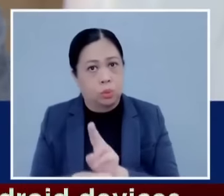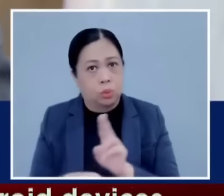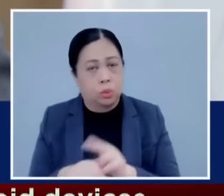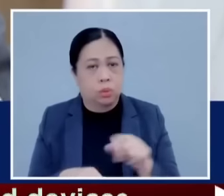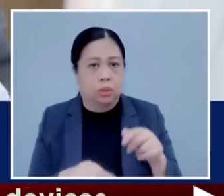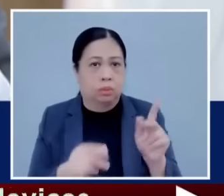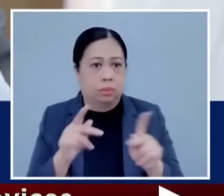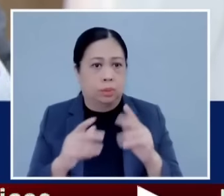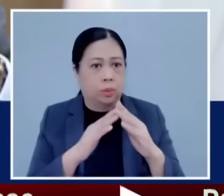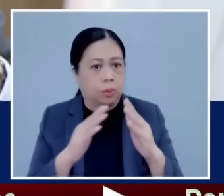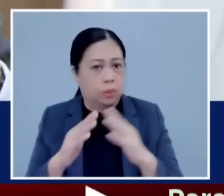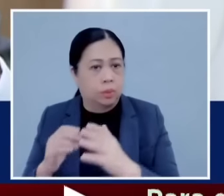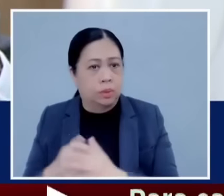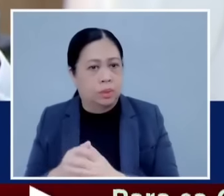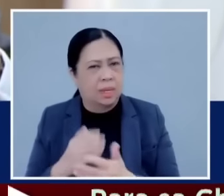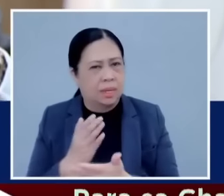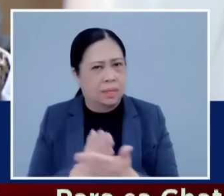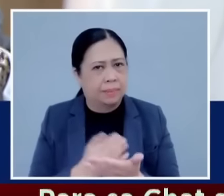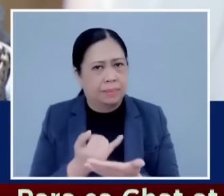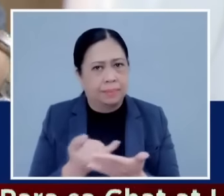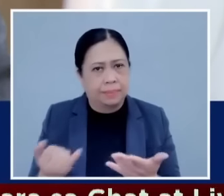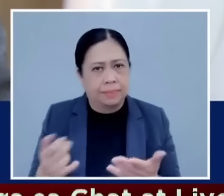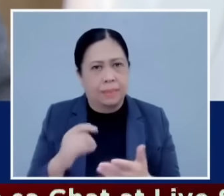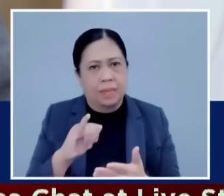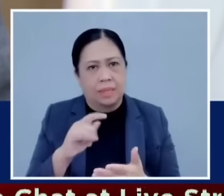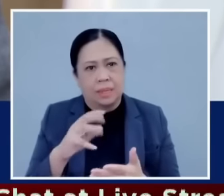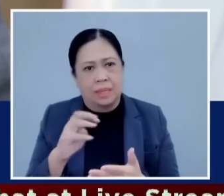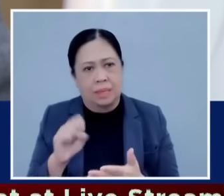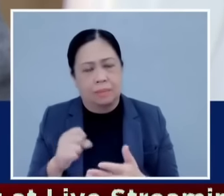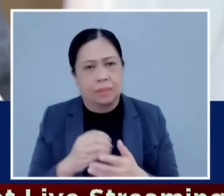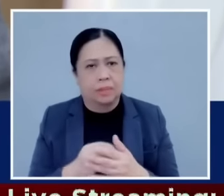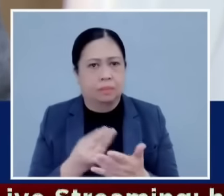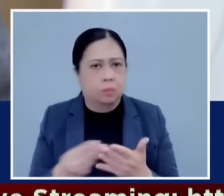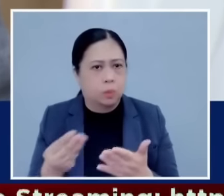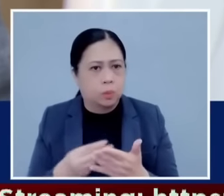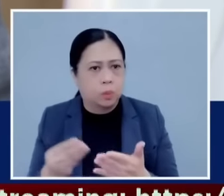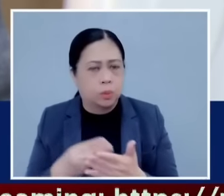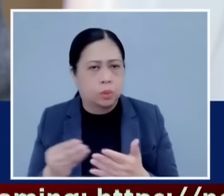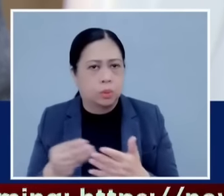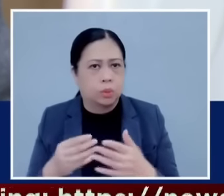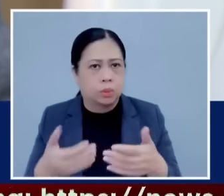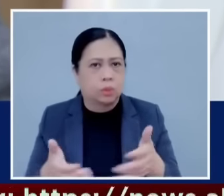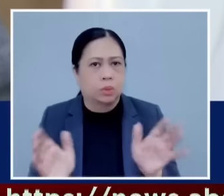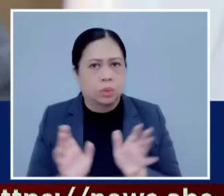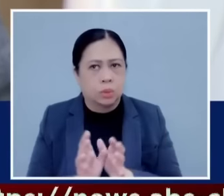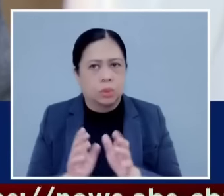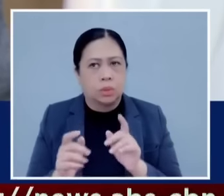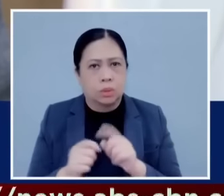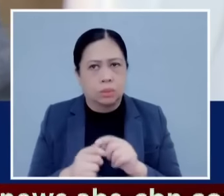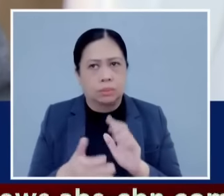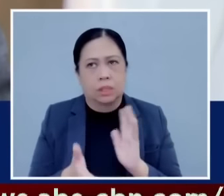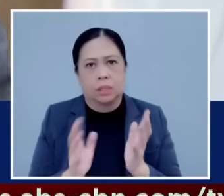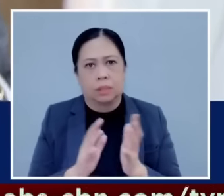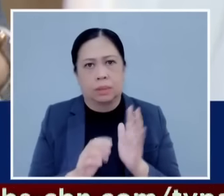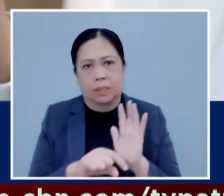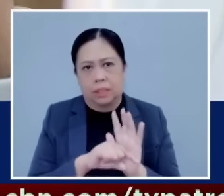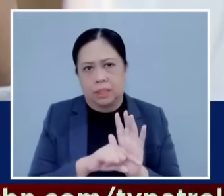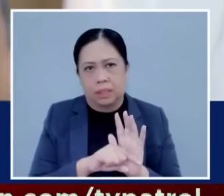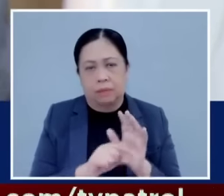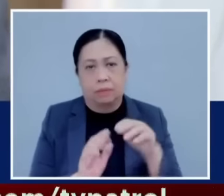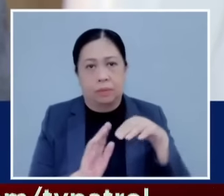May mga items tayo dun sa consumption basket natin na naging negative yung